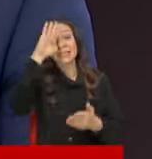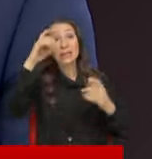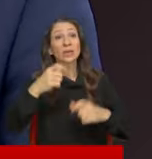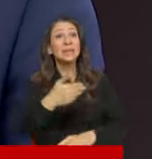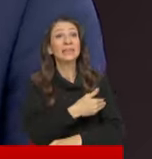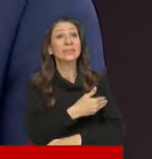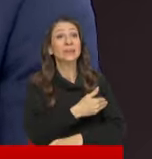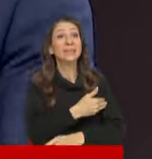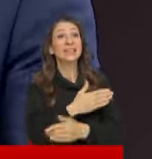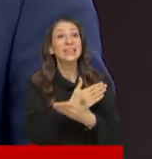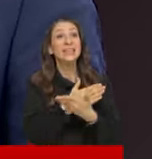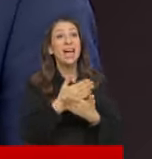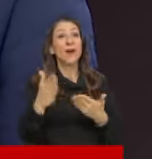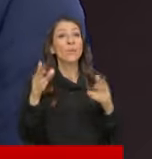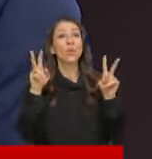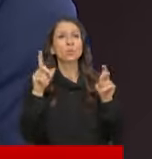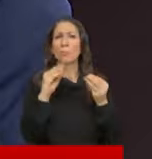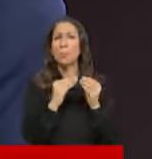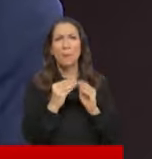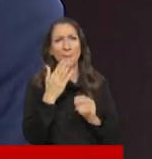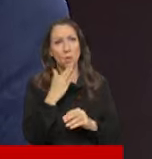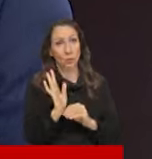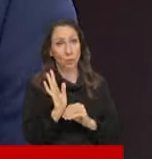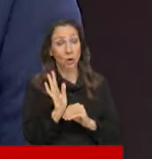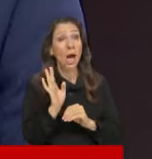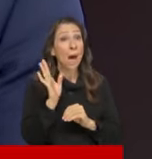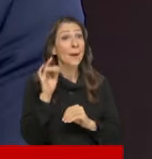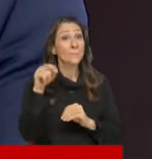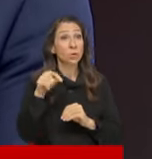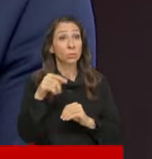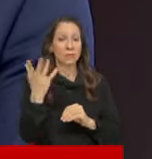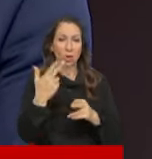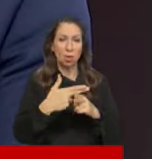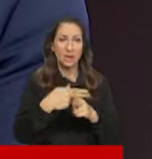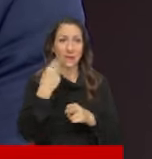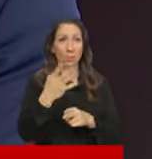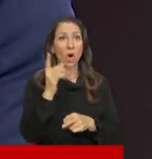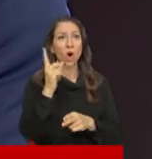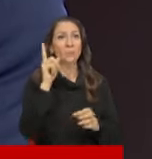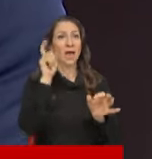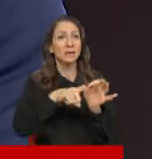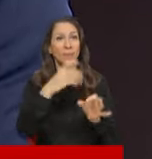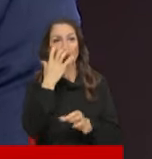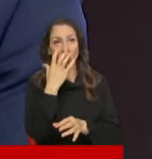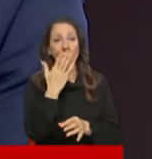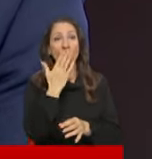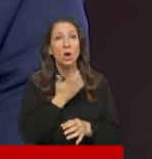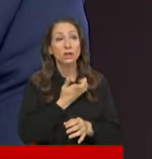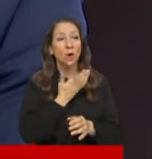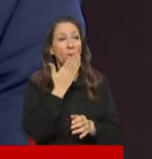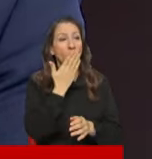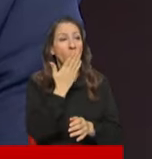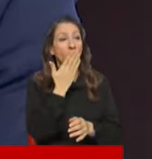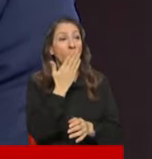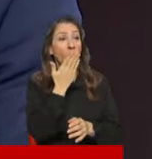hizmetlerin devam etmesi konusunda bir problem yoktu ama bugün Mesela örnek vereyim öğretmen atama bekliyor öğrenci Okulda